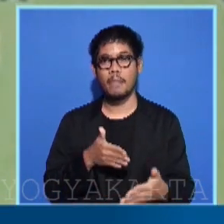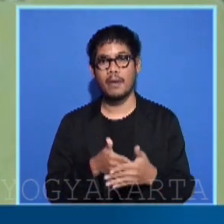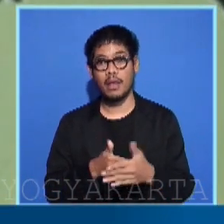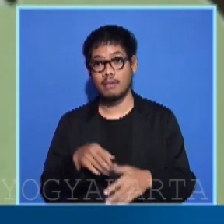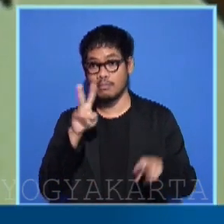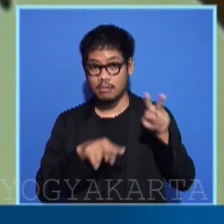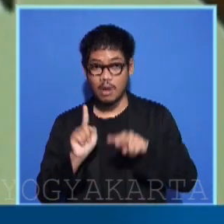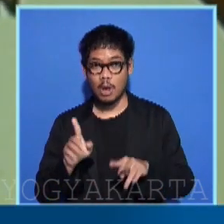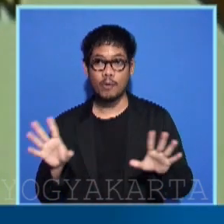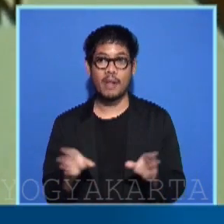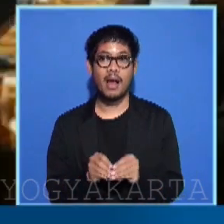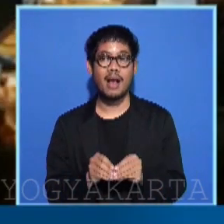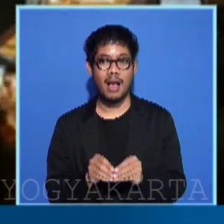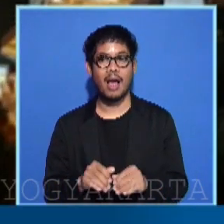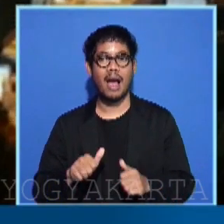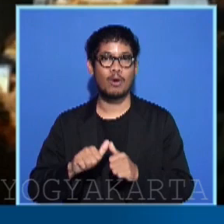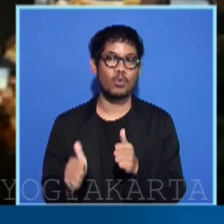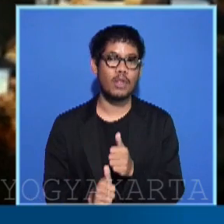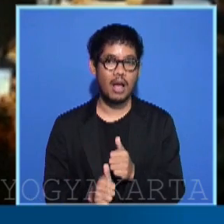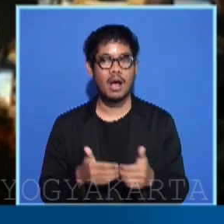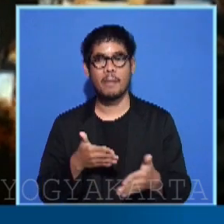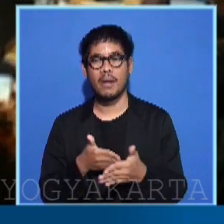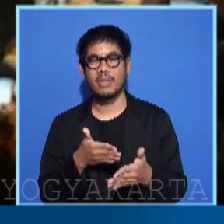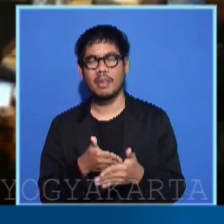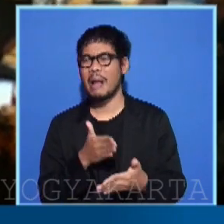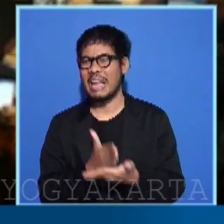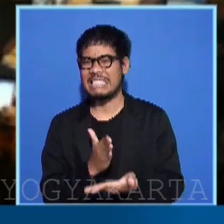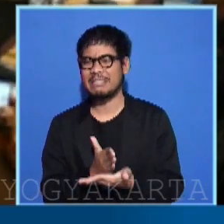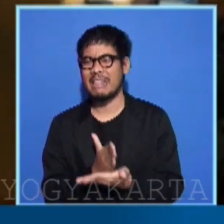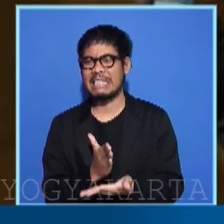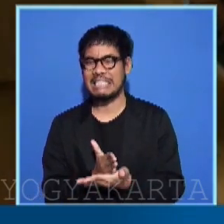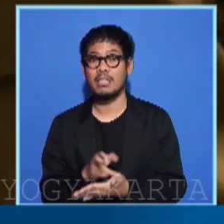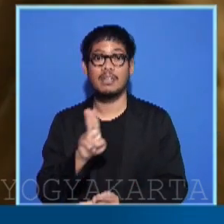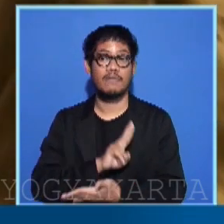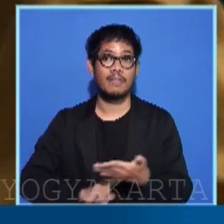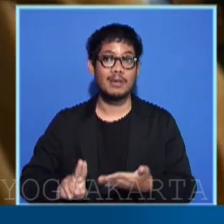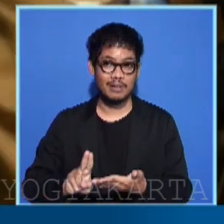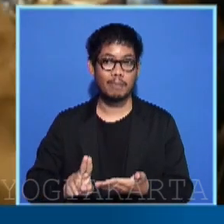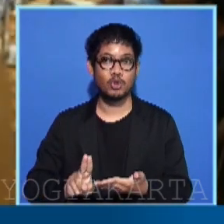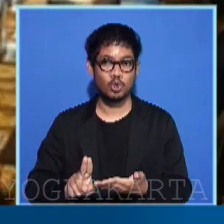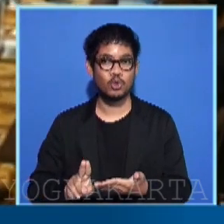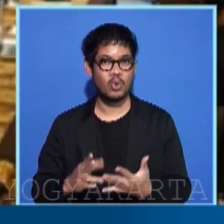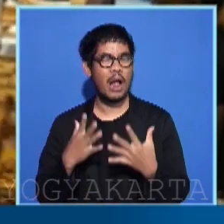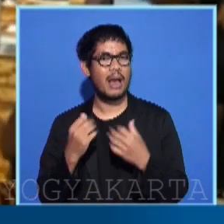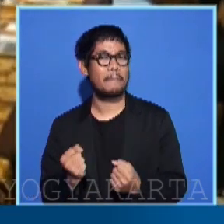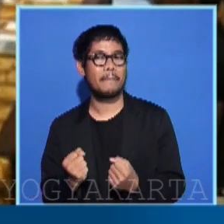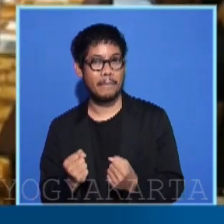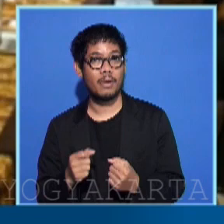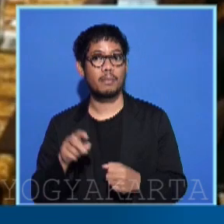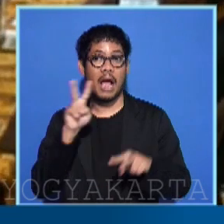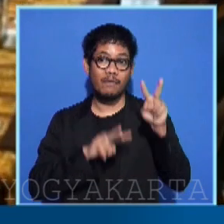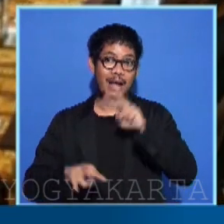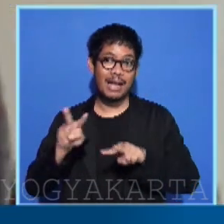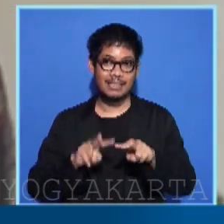karena jumlah personil yang sangat terbatas. Perguruan tinggi diharapkan bisa aktif membantu melakukan pengawasan dengan potensi sumber